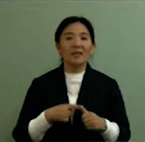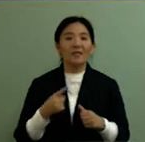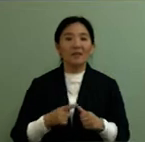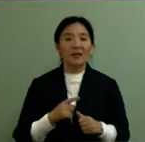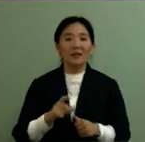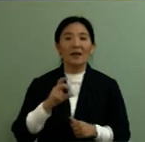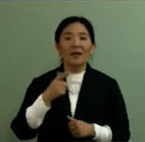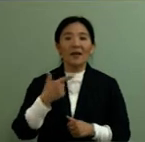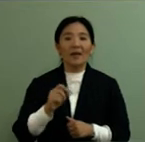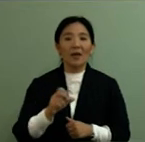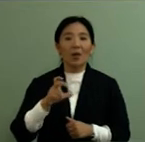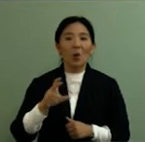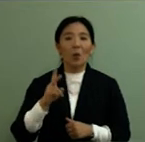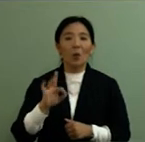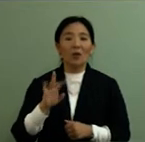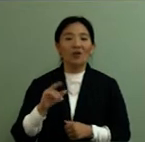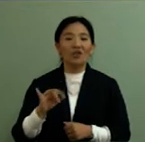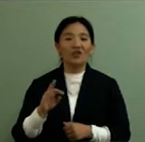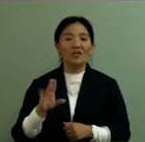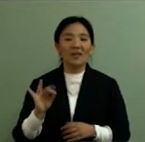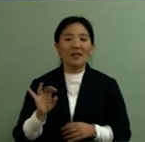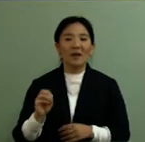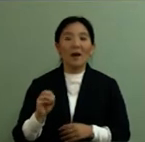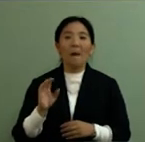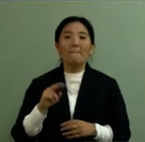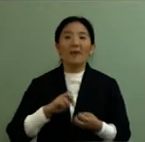называется «Геоэкологические проблемы».